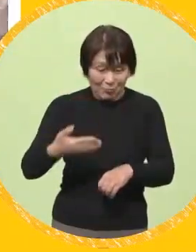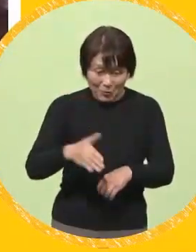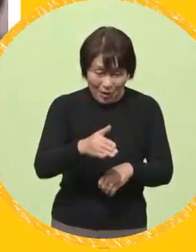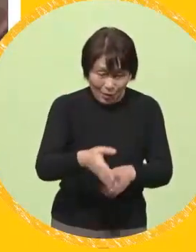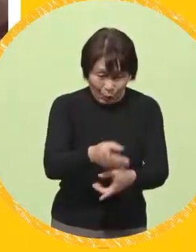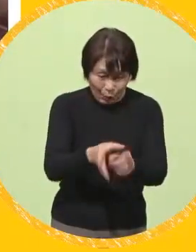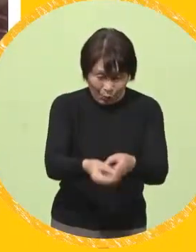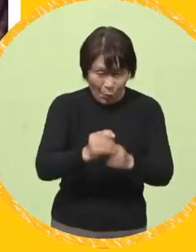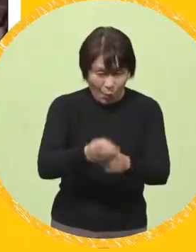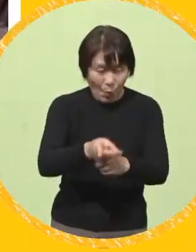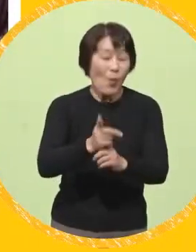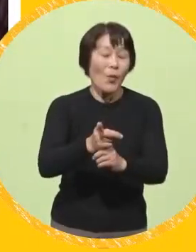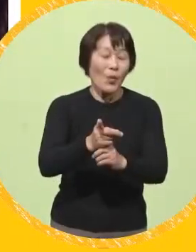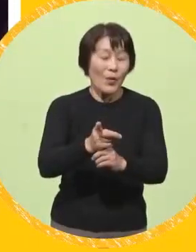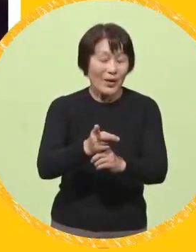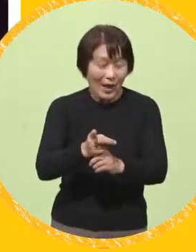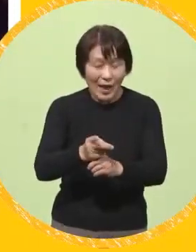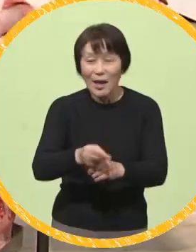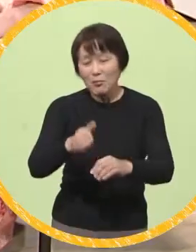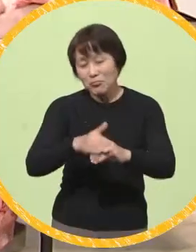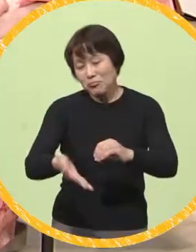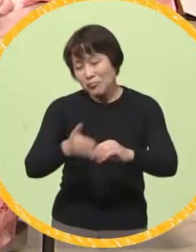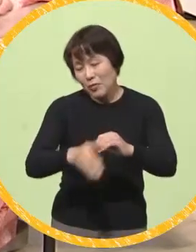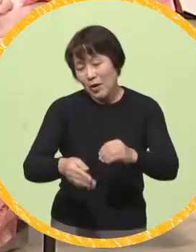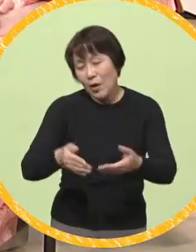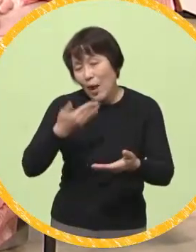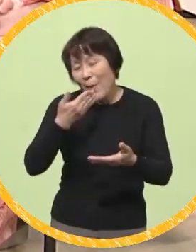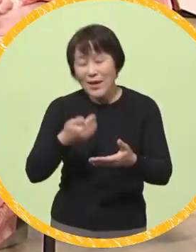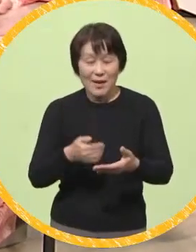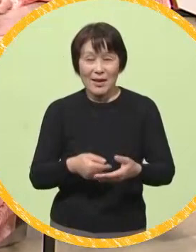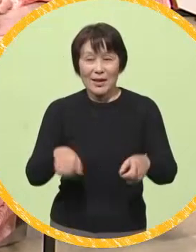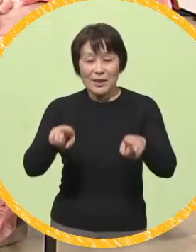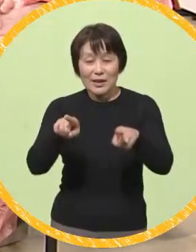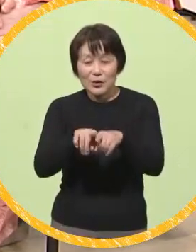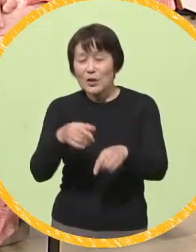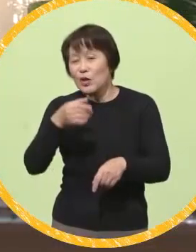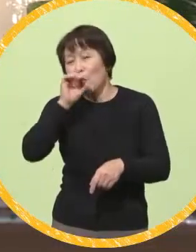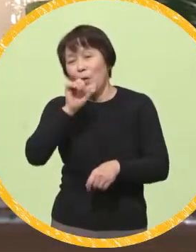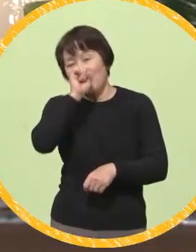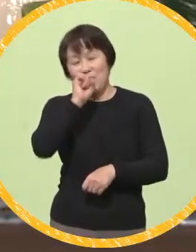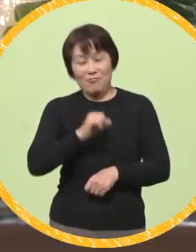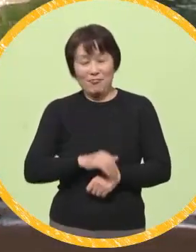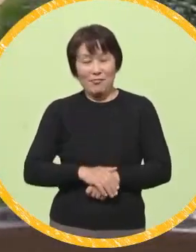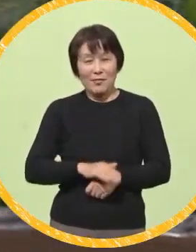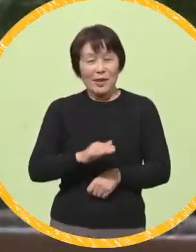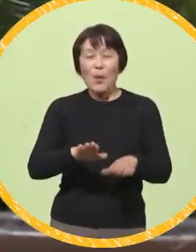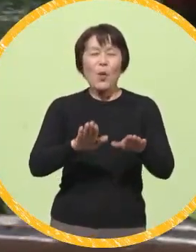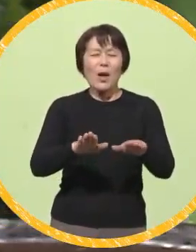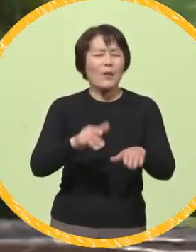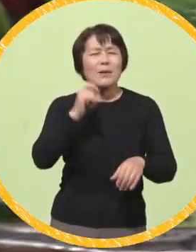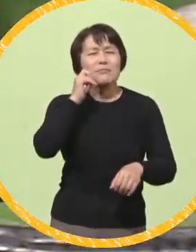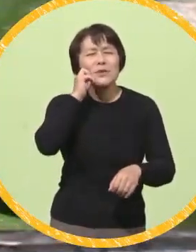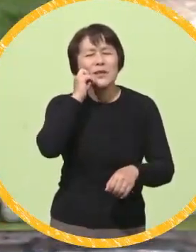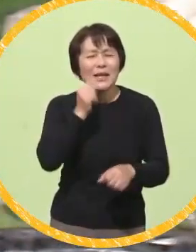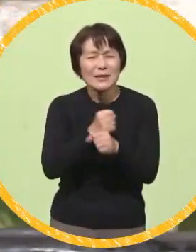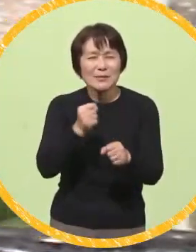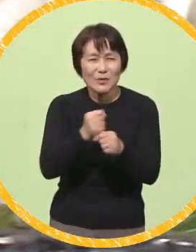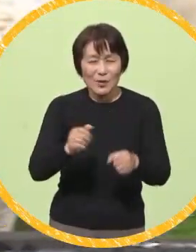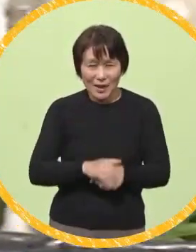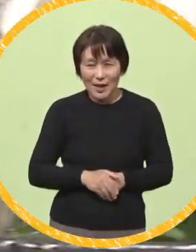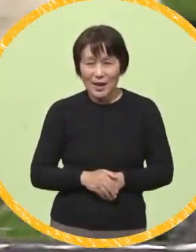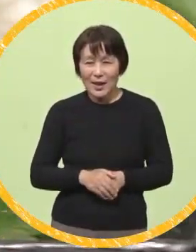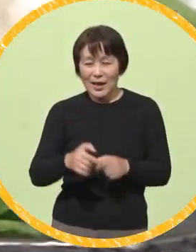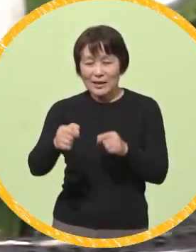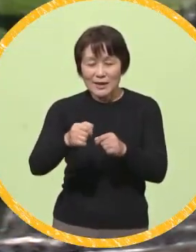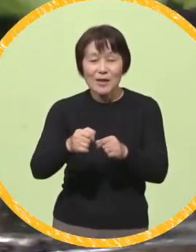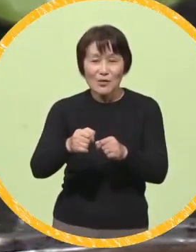ていうのがね、横須賀っ子のね飲み方らしいんですけれども、ちょっとね今回あの朝どれのお魚ってのはちょっと難しかったので、うん、あのスタッフさんがよく行く近くの